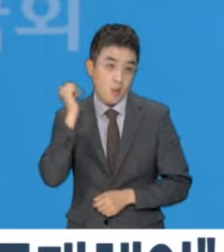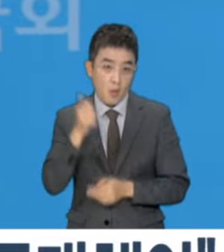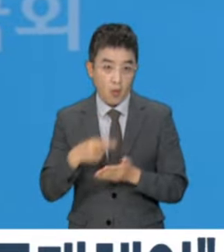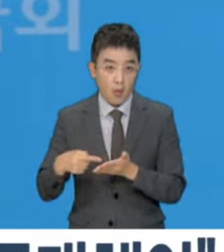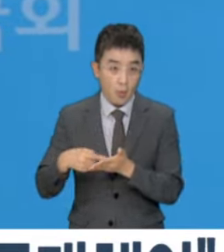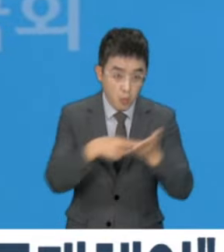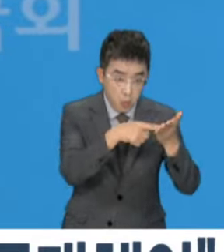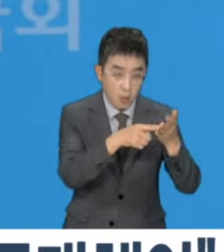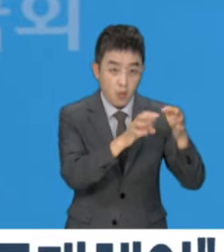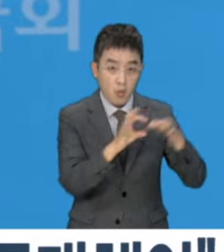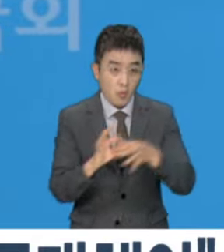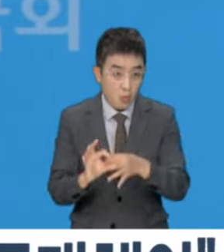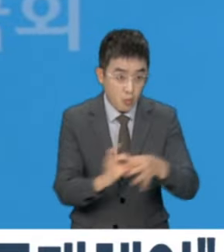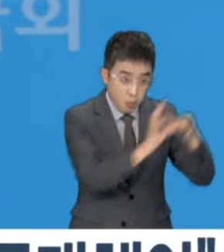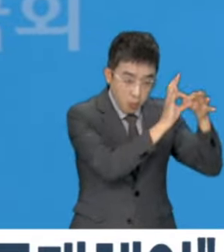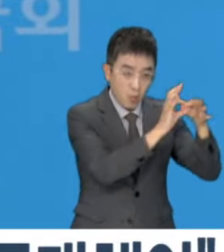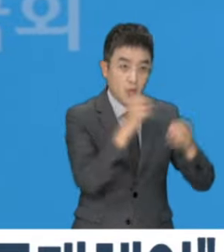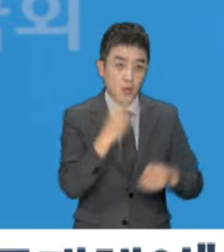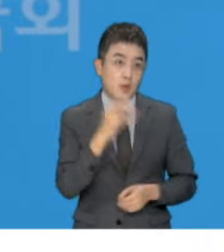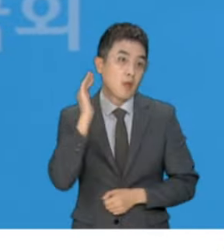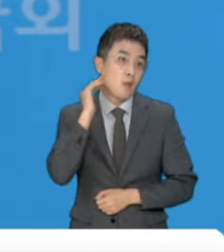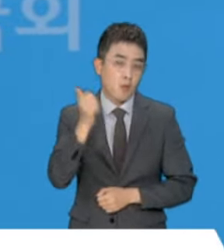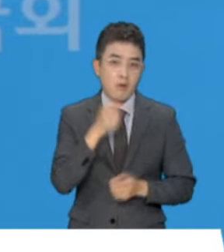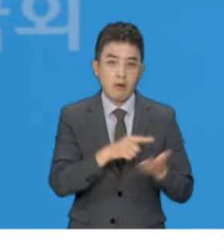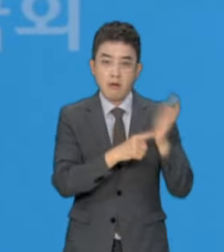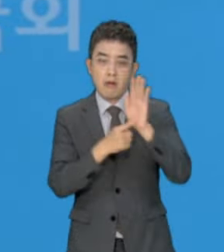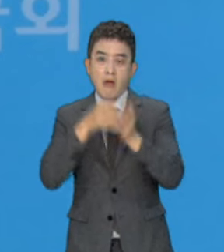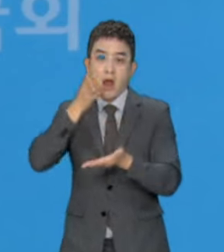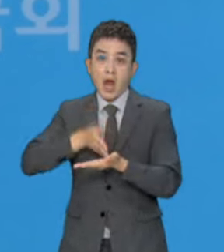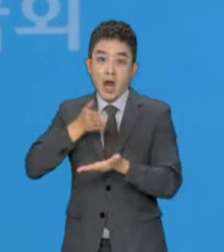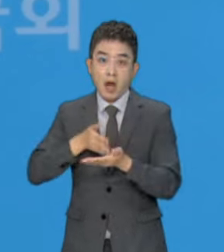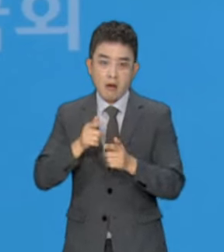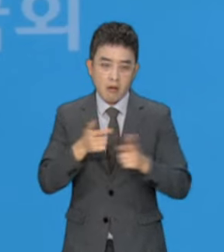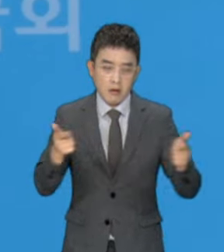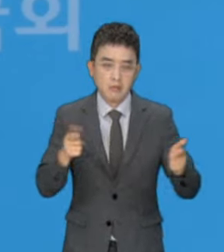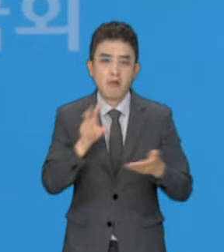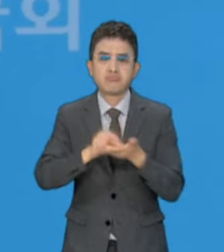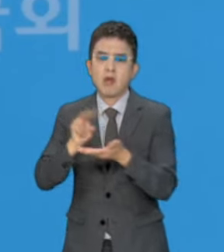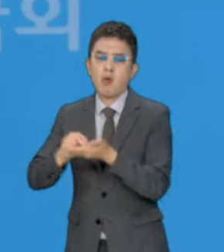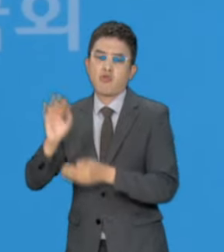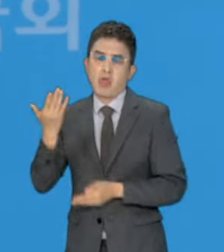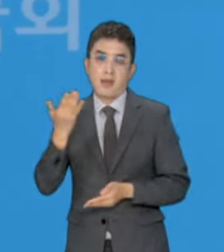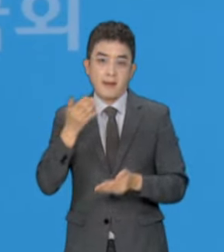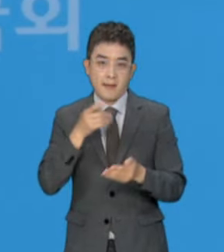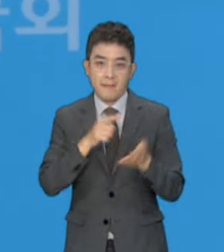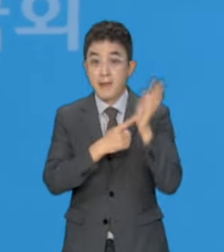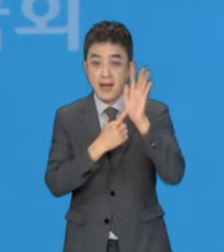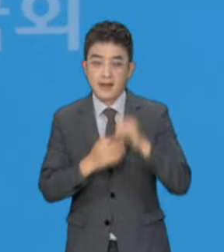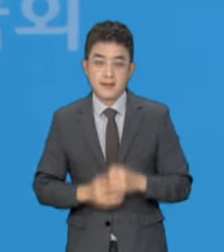보고되고 결정됐으며 대통령이 직접 발표하게 되는지까지 커졌다고 논했습니다